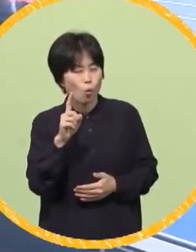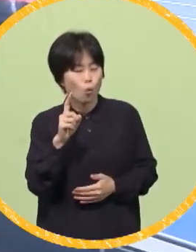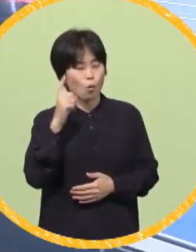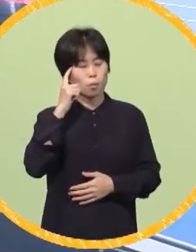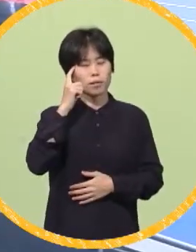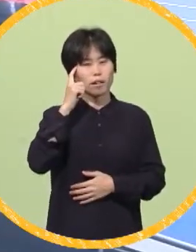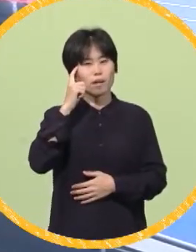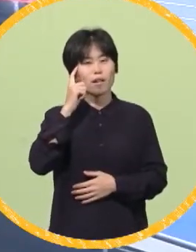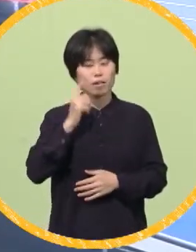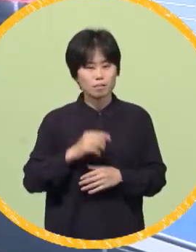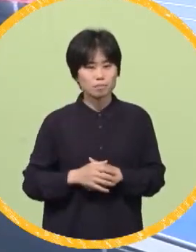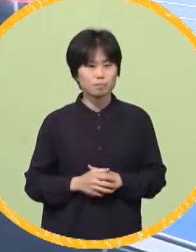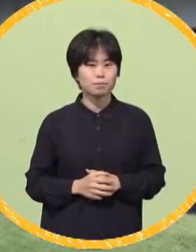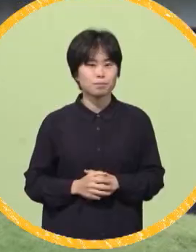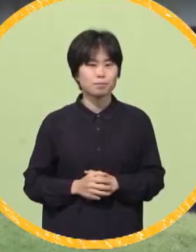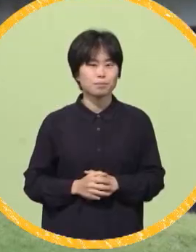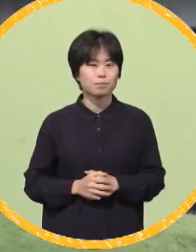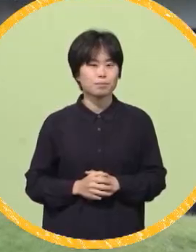理由ですね。はい、